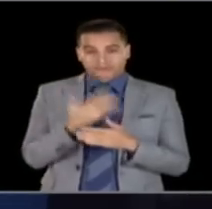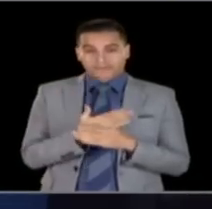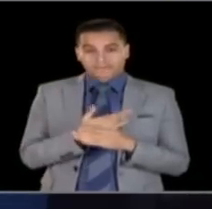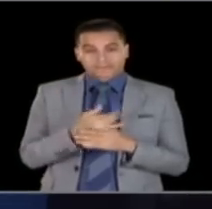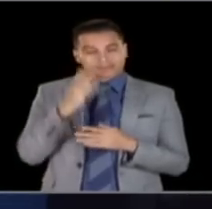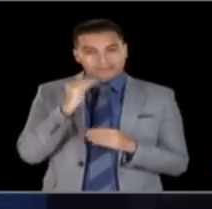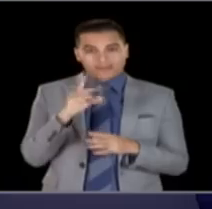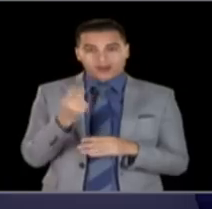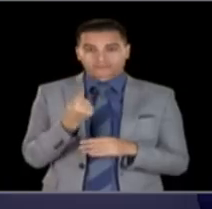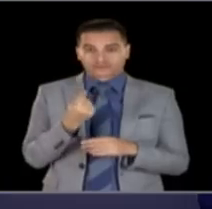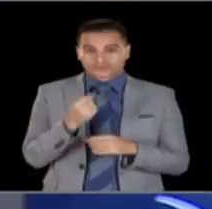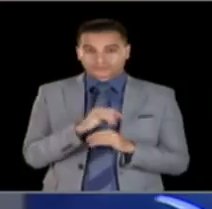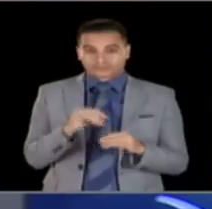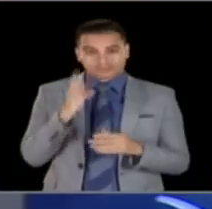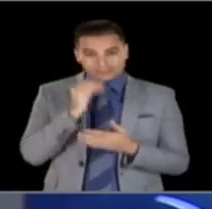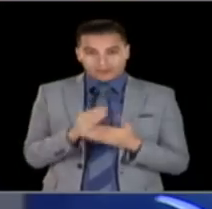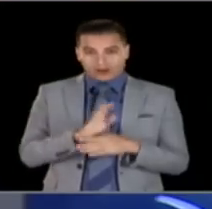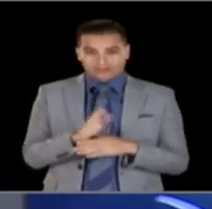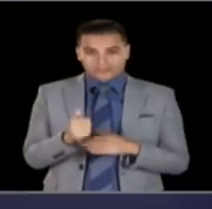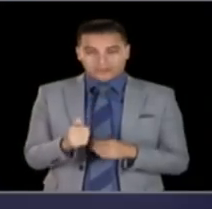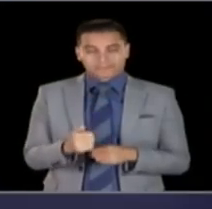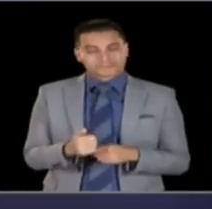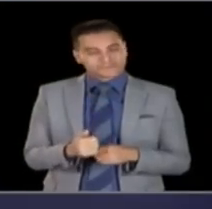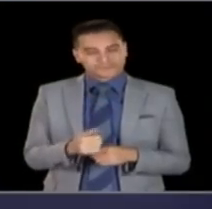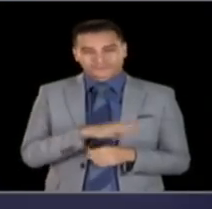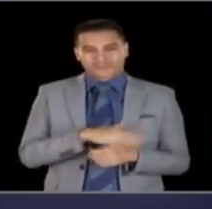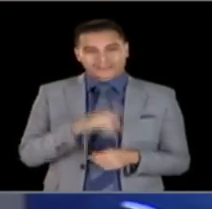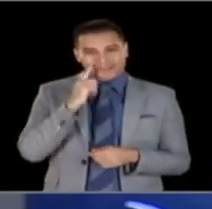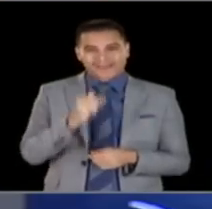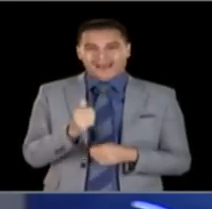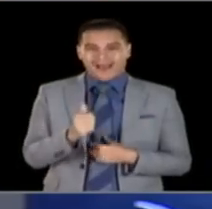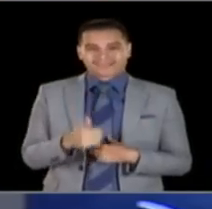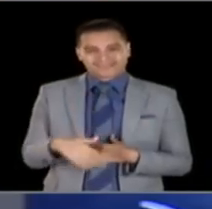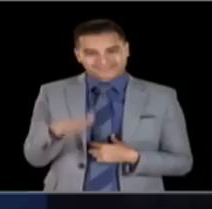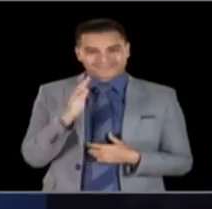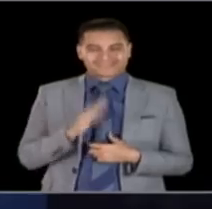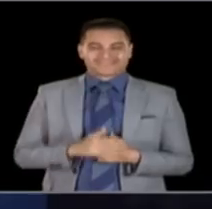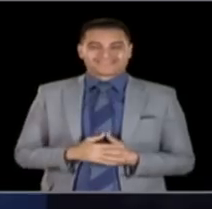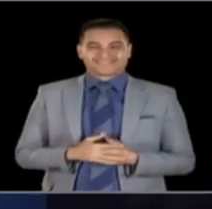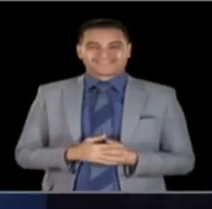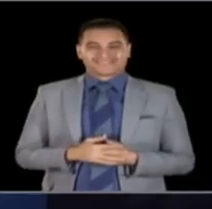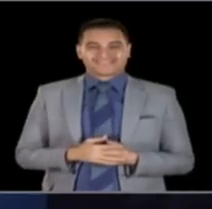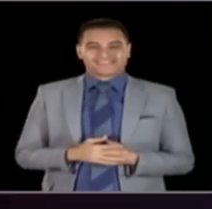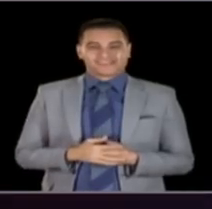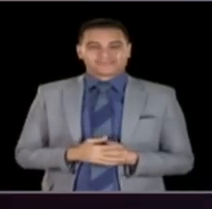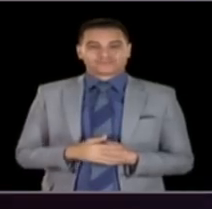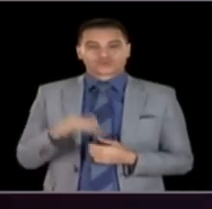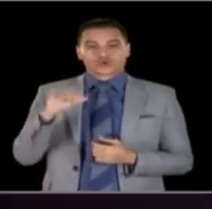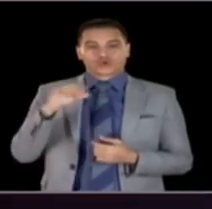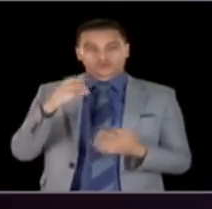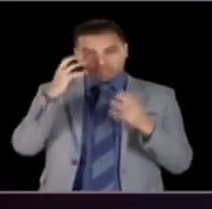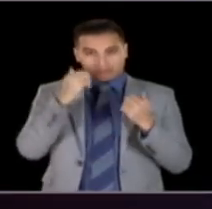دول 15. هم سامحوني. سامحوكي؟ جدعان باين عليك. سامحين جدا. حاجة حلوة. يوسف